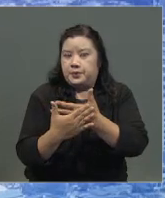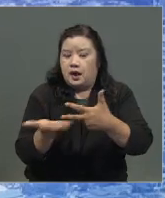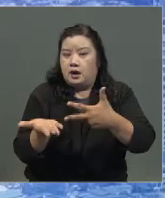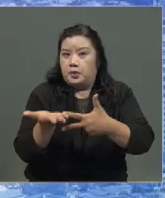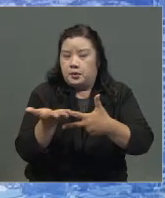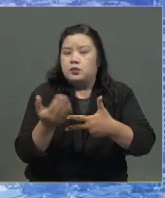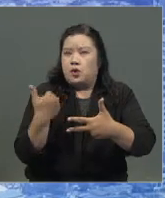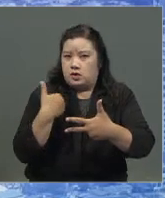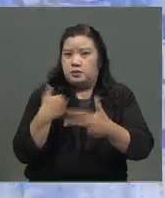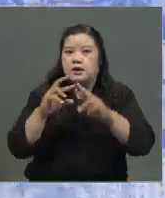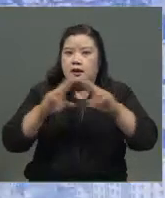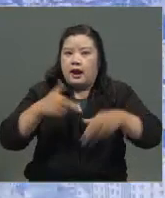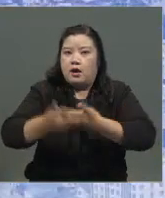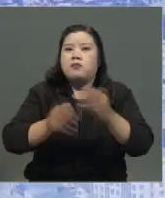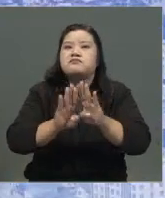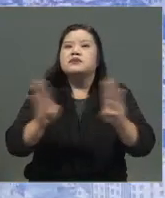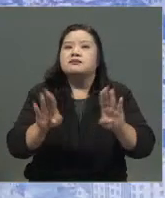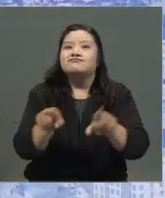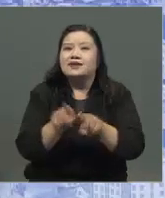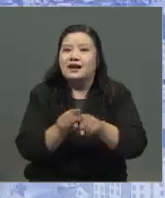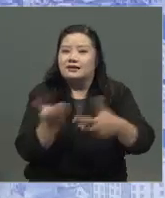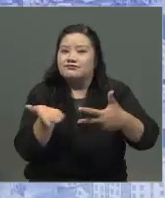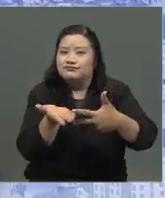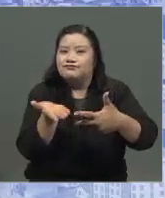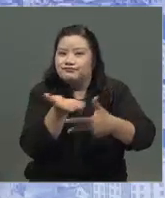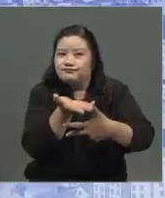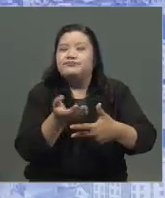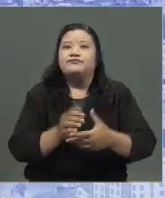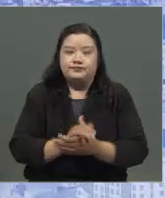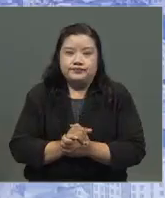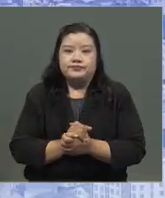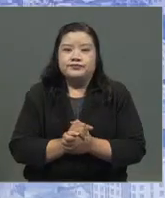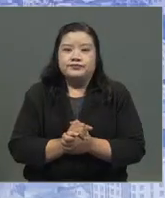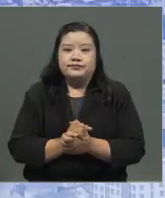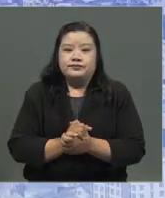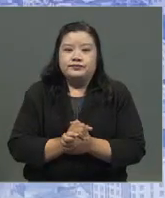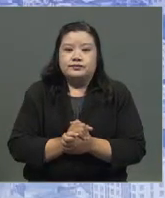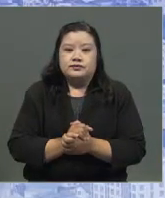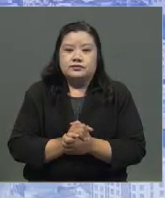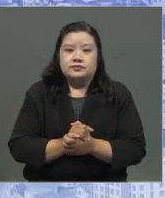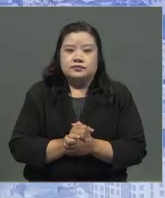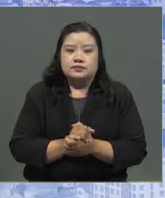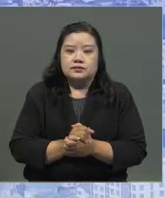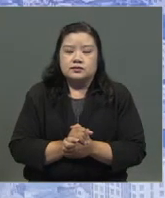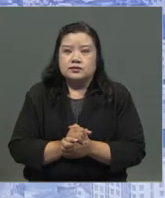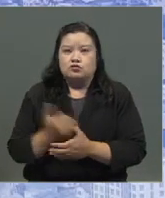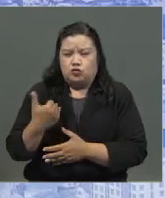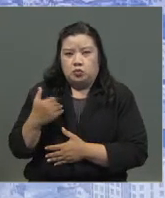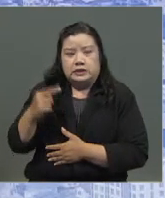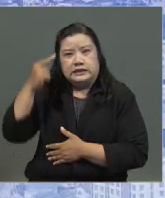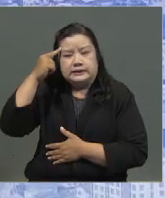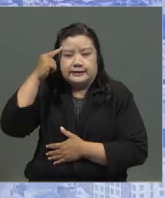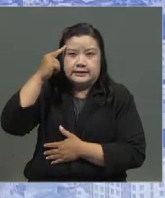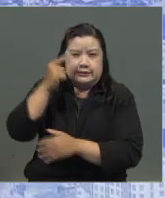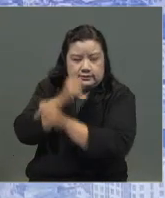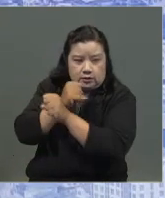ขึ้นเพราฉนั้นมันมีระหว่างความตึงกัความหย่อนจะต้องเกิดขึ้นใท 2